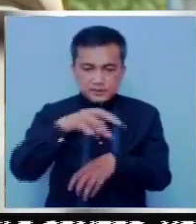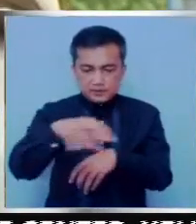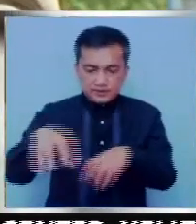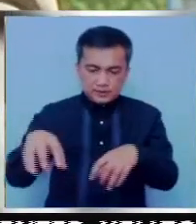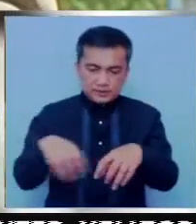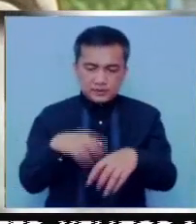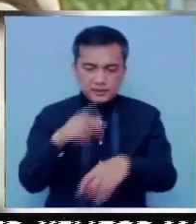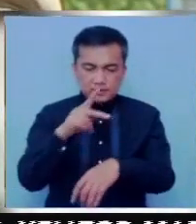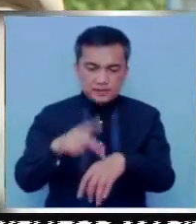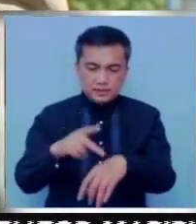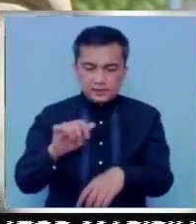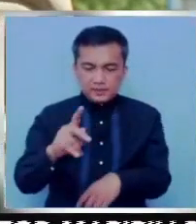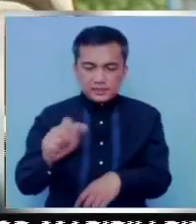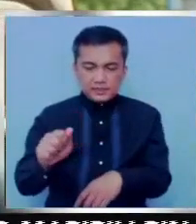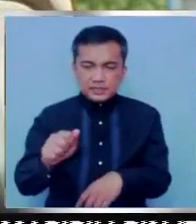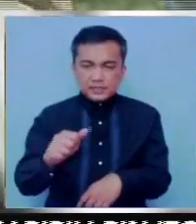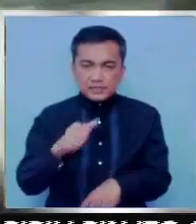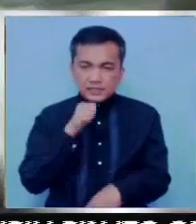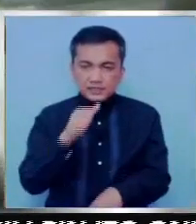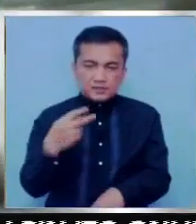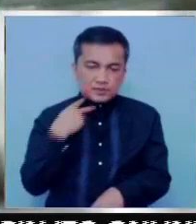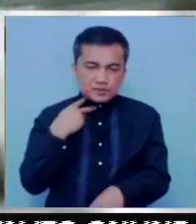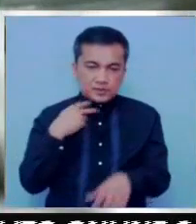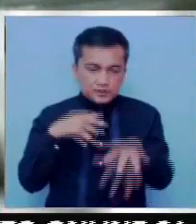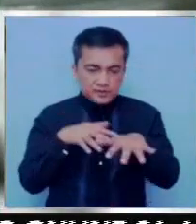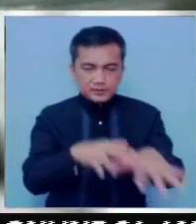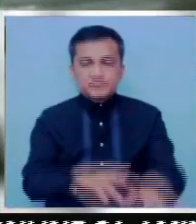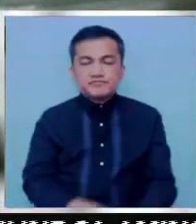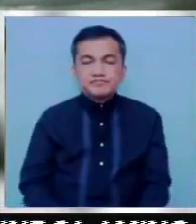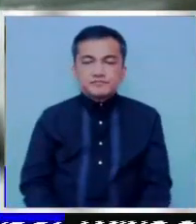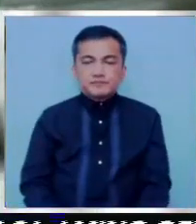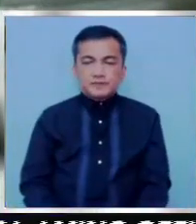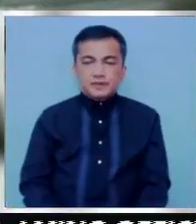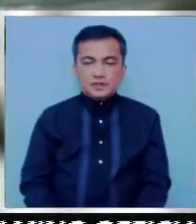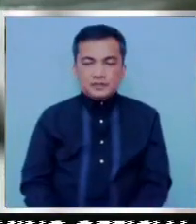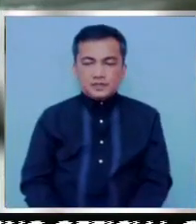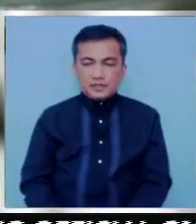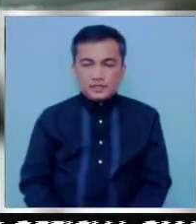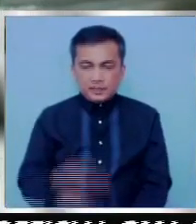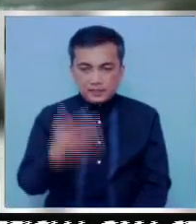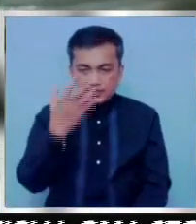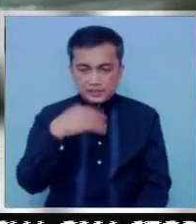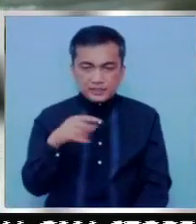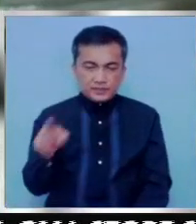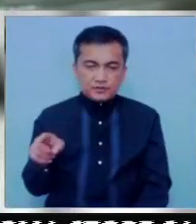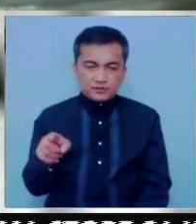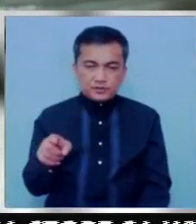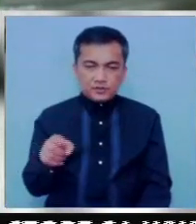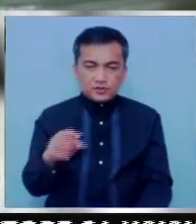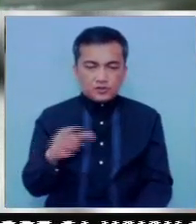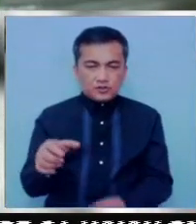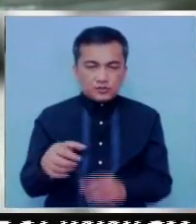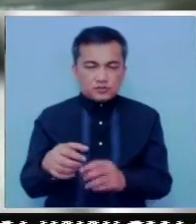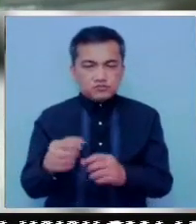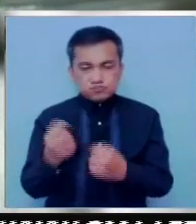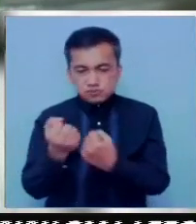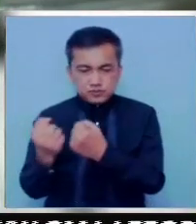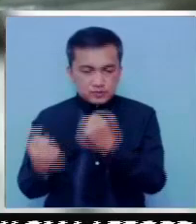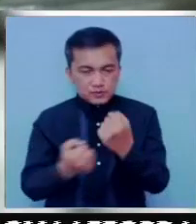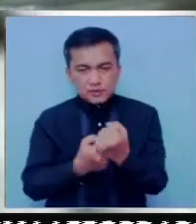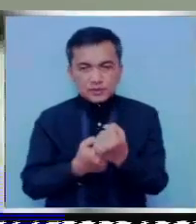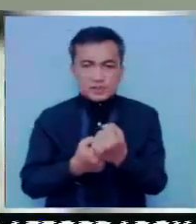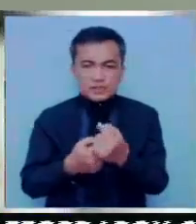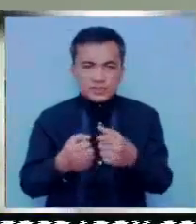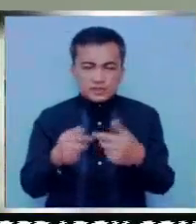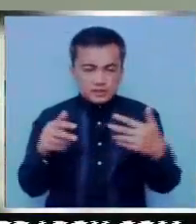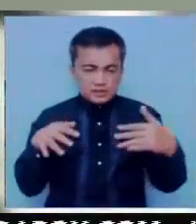hindi maimbudo ang daloy ng trapiko. Ang kagandahan po kasi nito, complementary yung traffic management po namin dun sa loob at saka dito sa